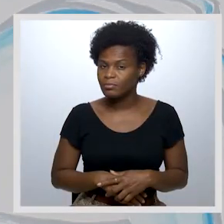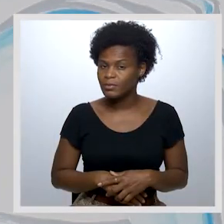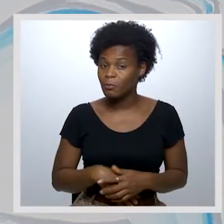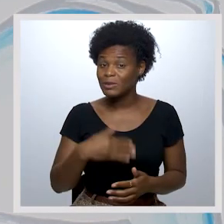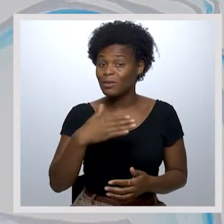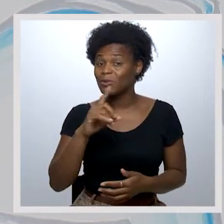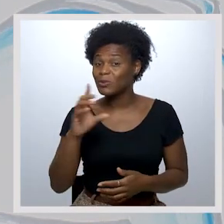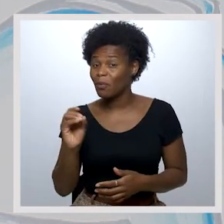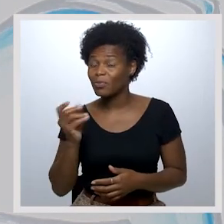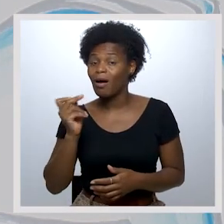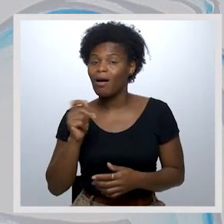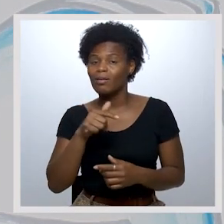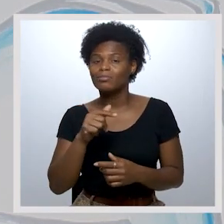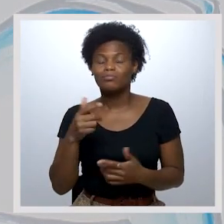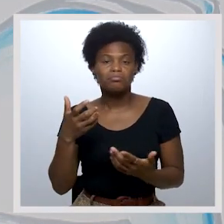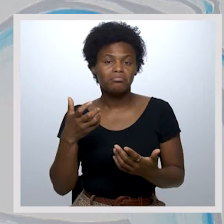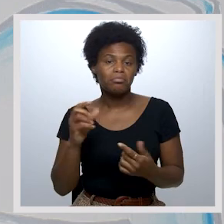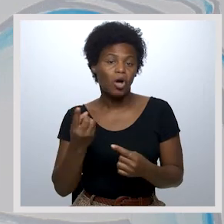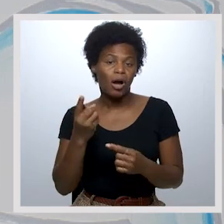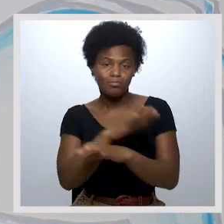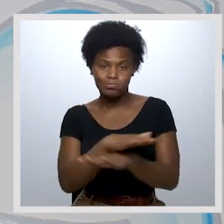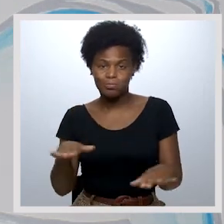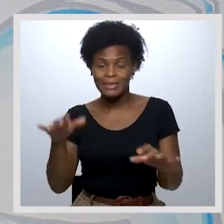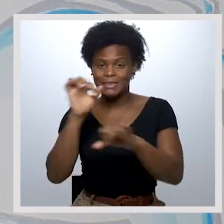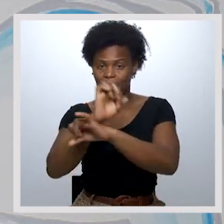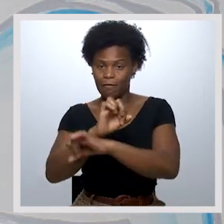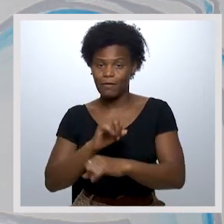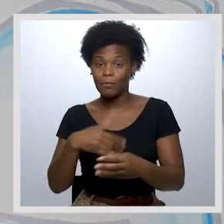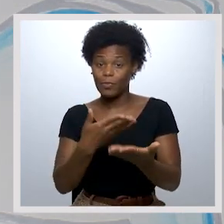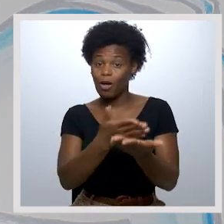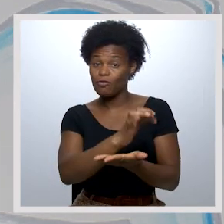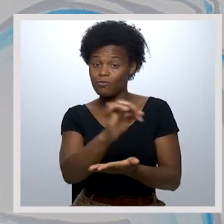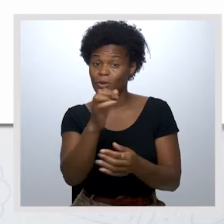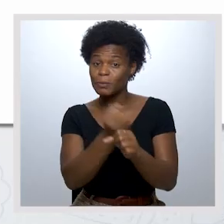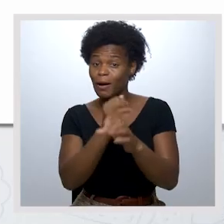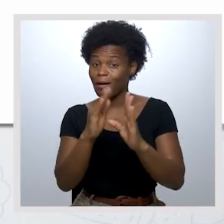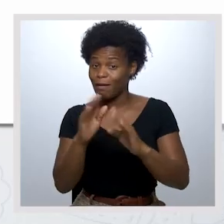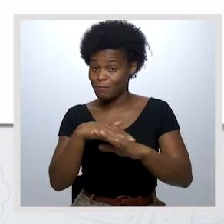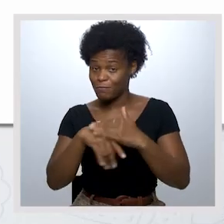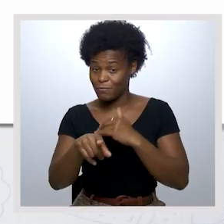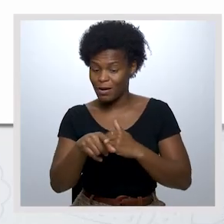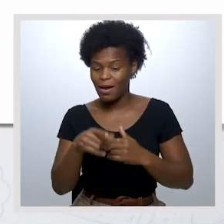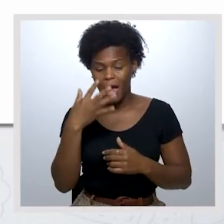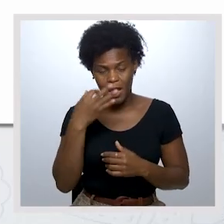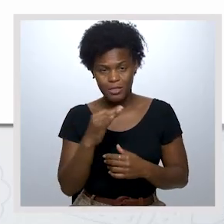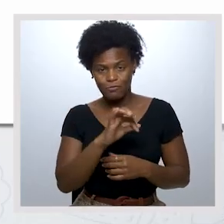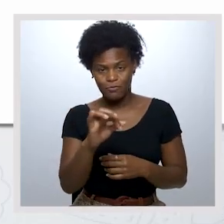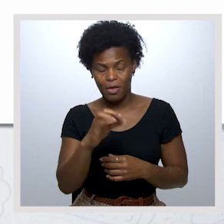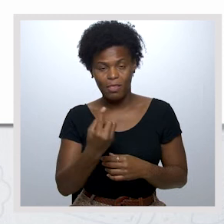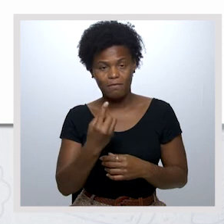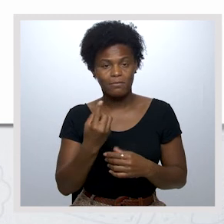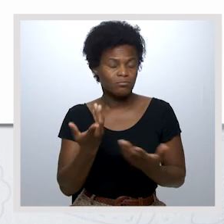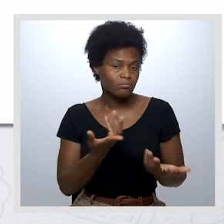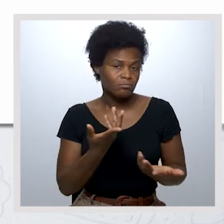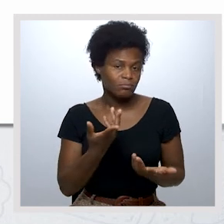Je vous ai réservé un devoir à faire à la maison. Ainsi, vous prenez un journal